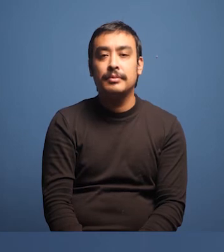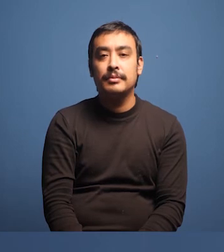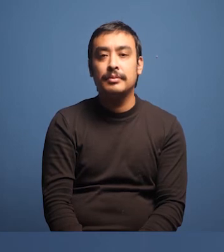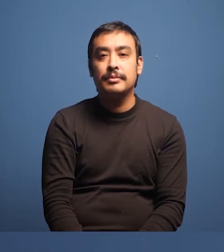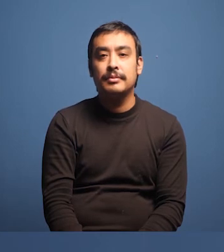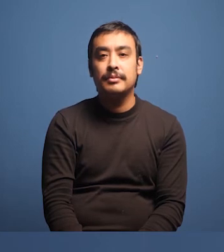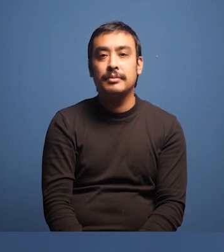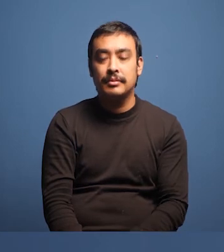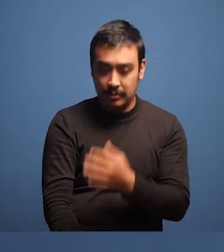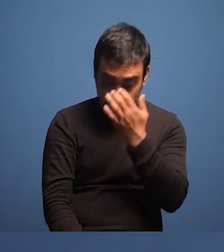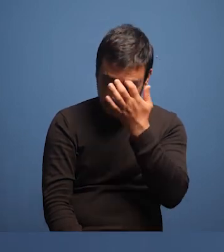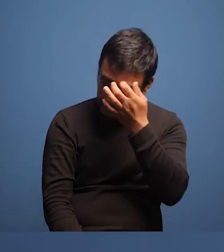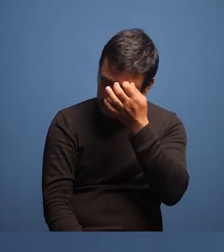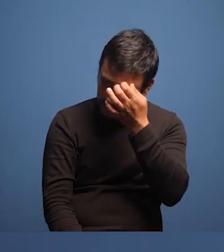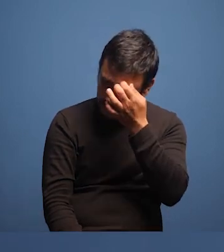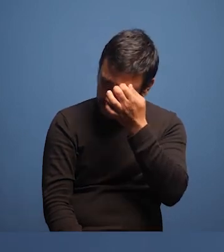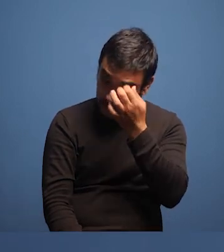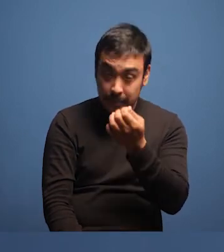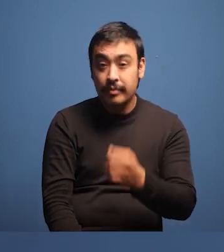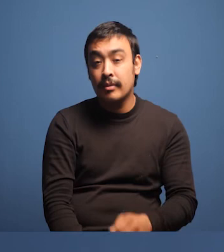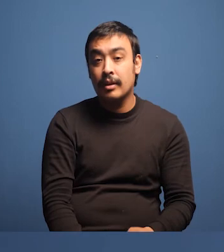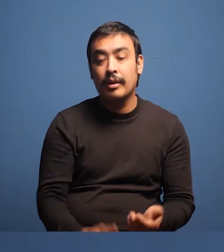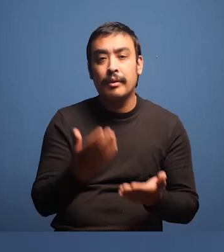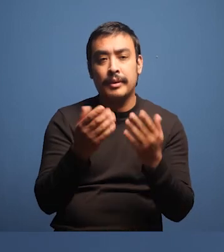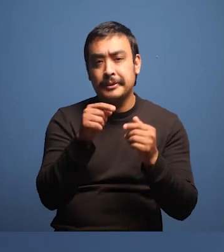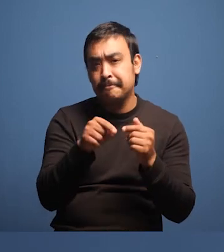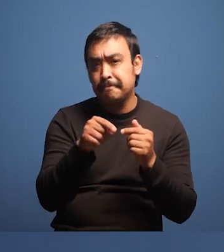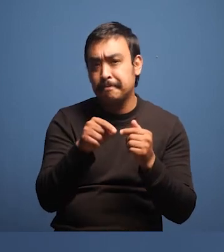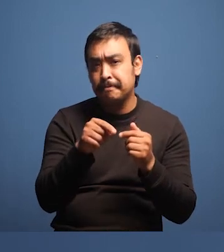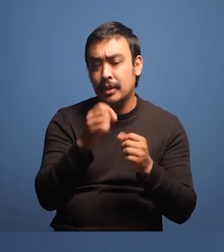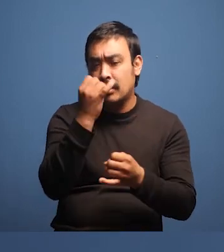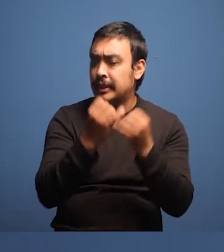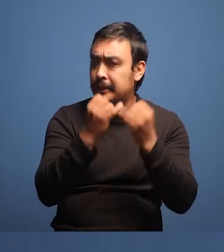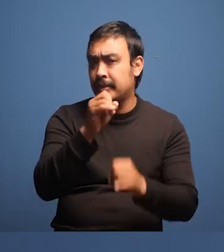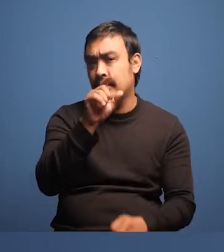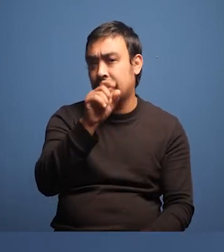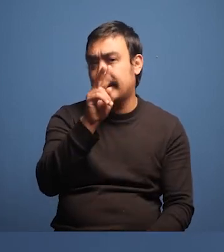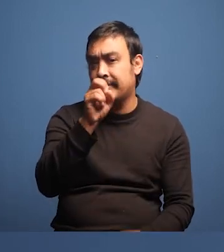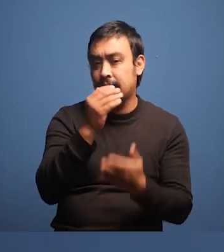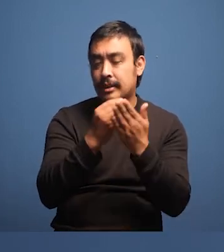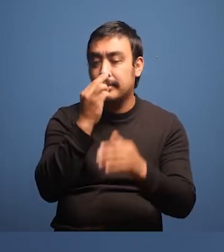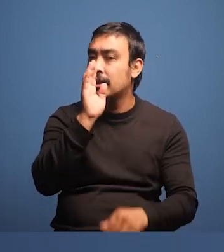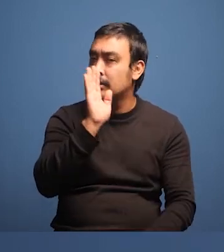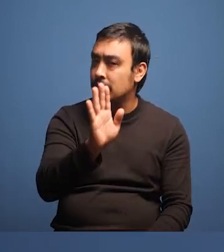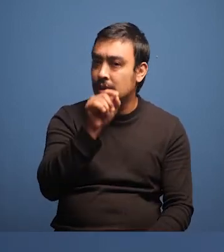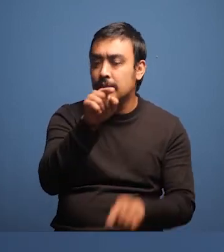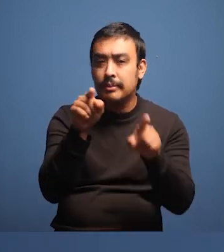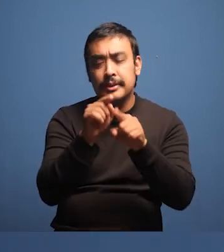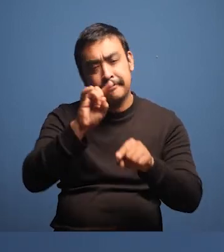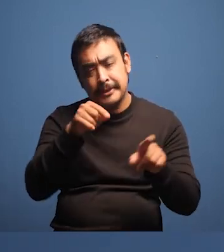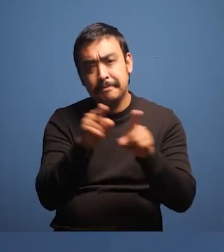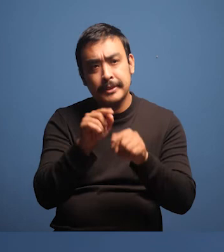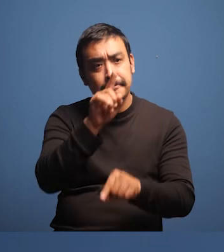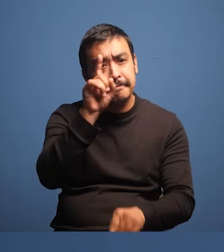सो हाम्रो अरू कुनै क्वेसन्स? सायद अब हामी यस लाइभ सेसनको अन्तिम चरणमा आइसकेका छौँ। तपाईँहरूलाई फेरि पनि केही